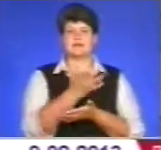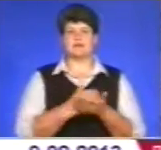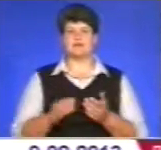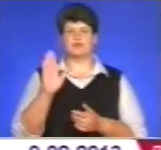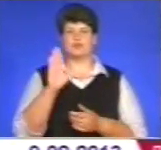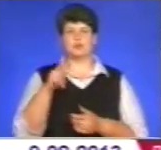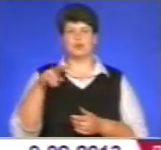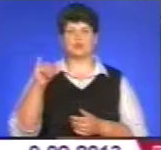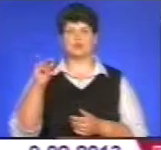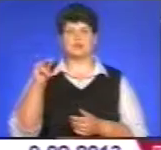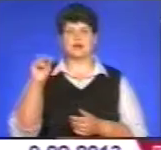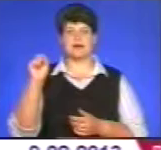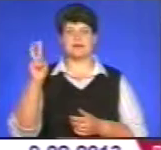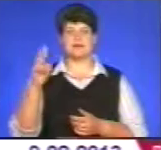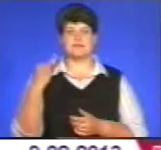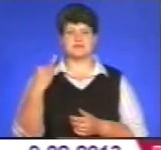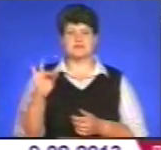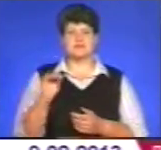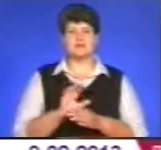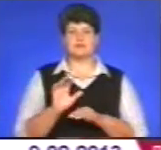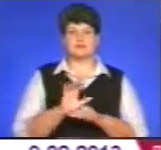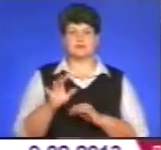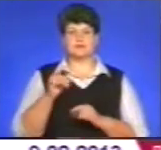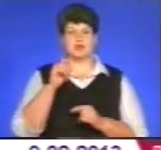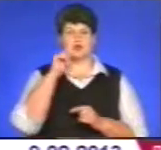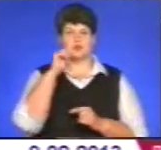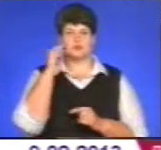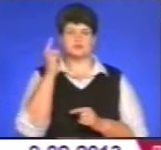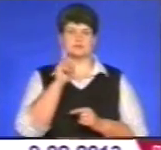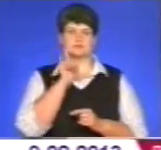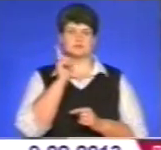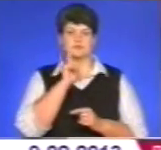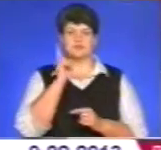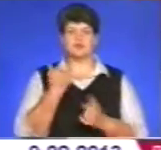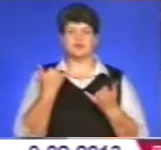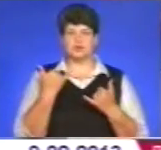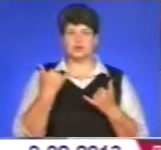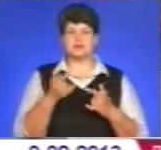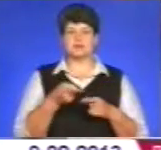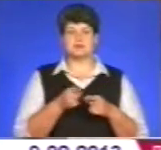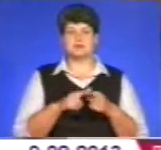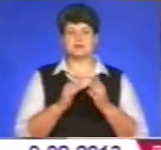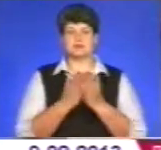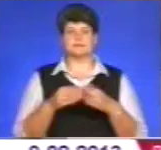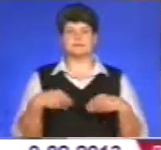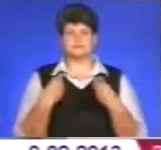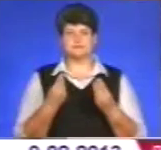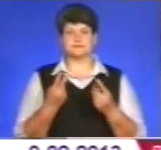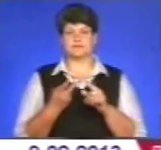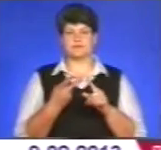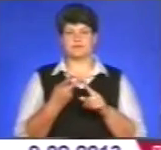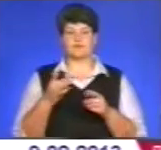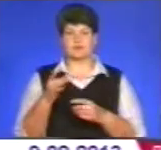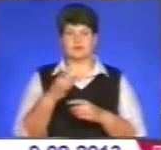і видав у збірці з підписом «Для руської молодежі». Сьогодні цій книжці дали друге дихання. Вона вийде із